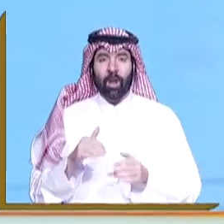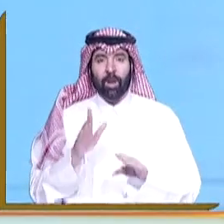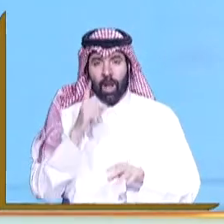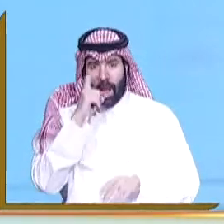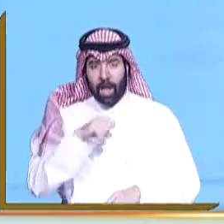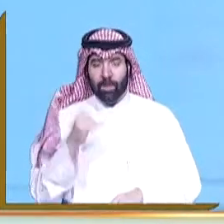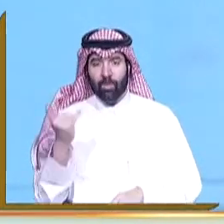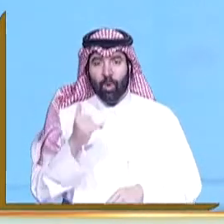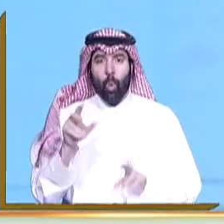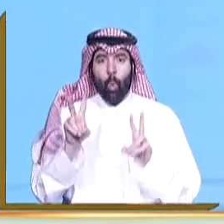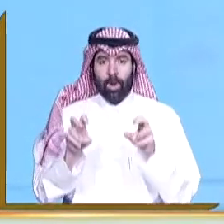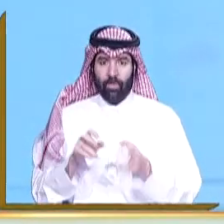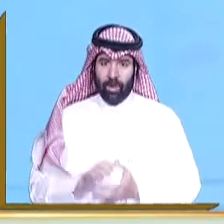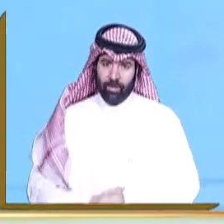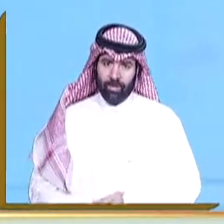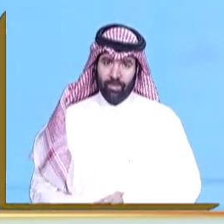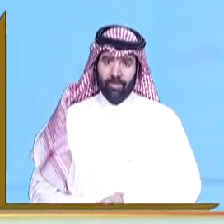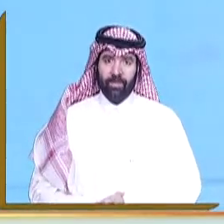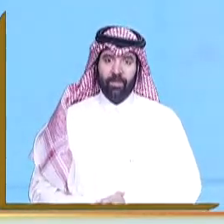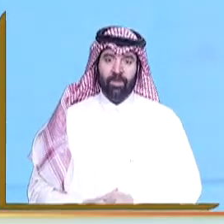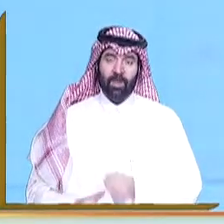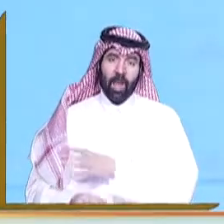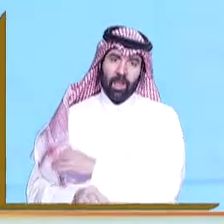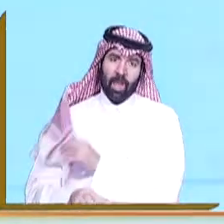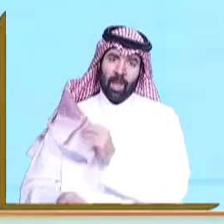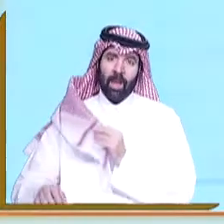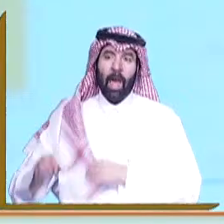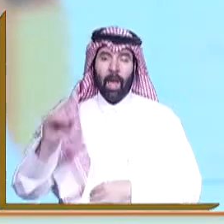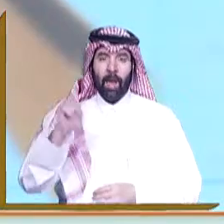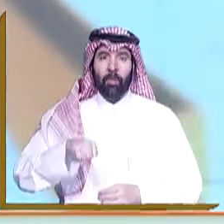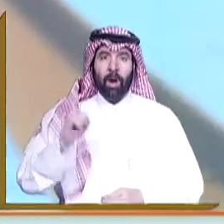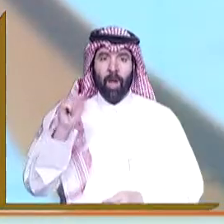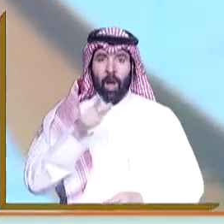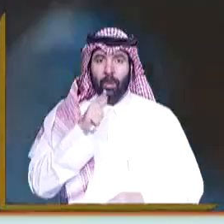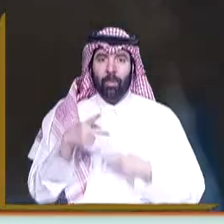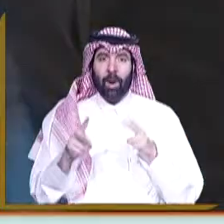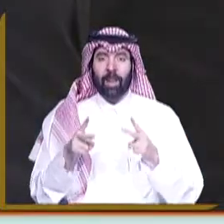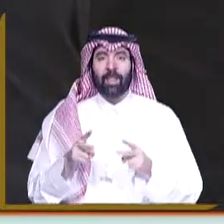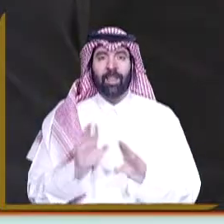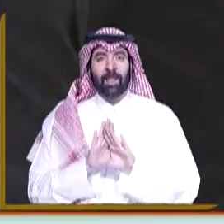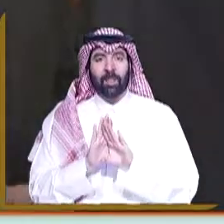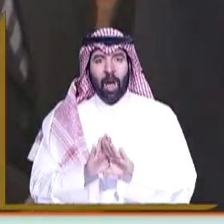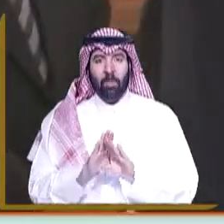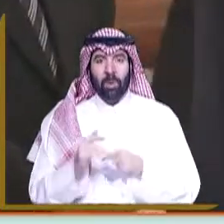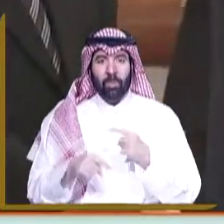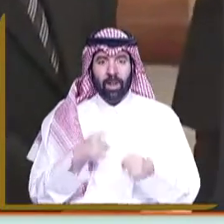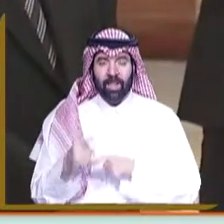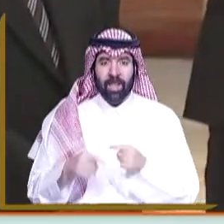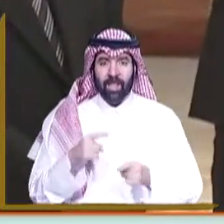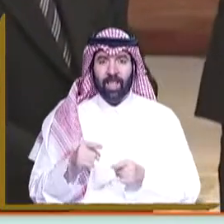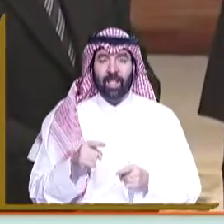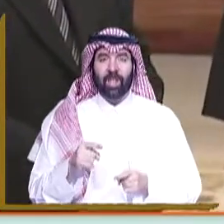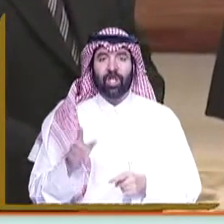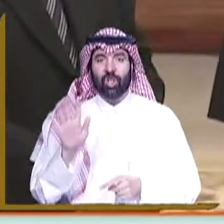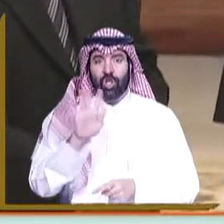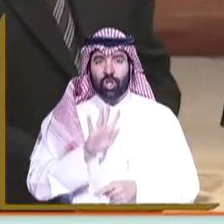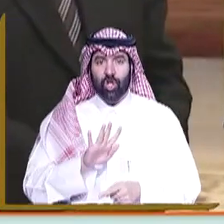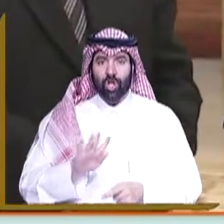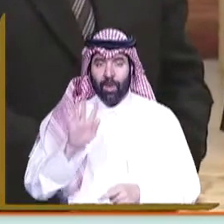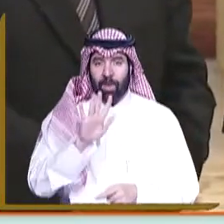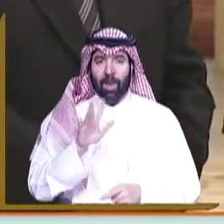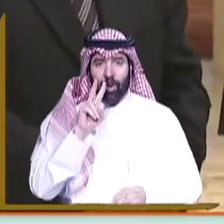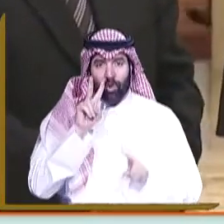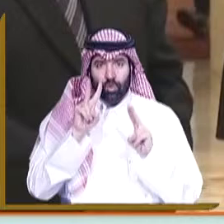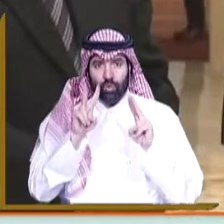كذلك؟ نعم، يعني هو الحراك الذي ساعد أيضا هو التحركات الشعبية. يعني احنا